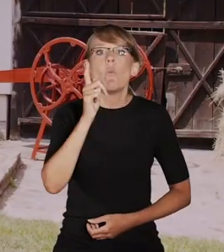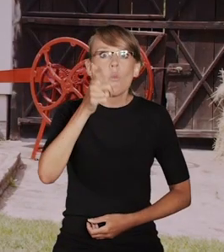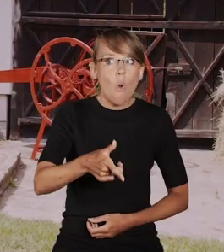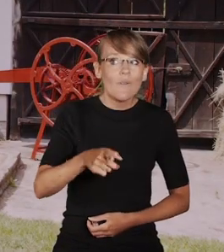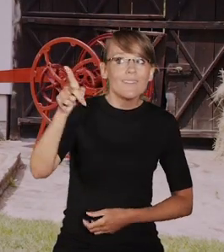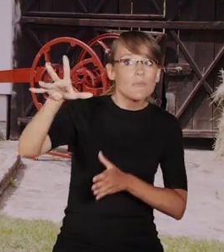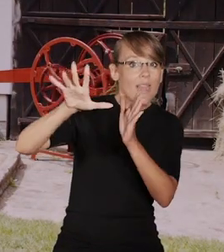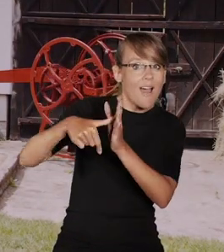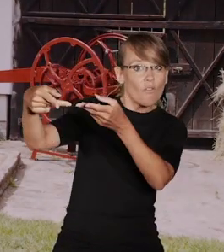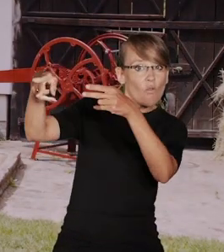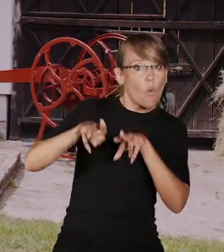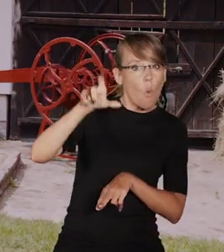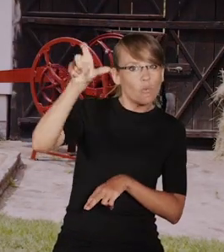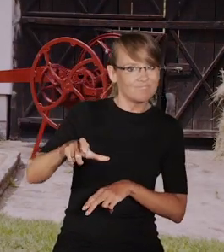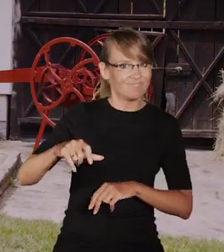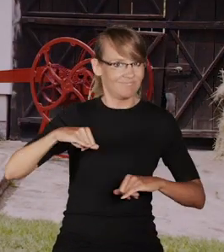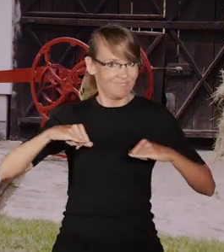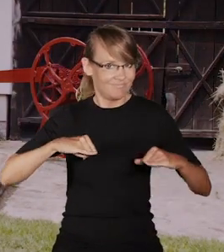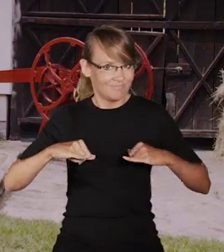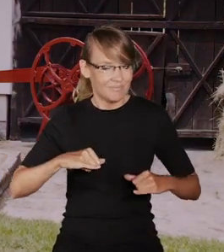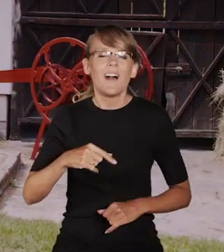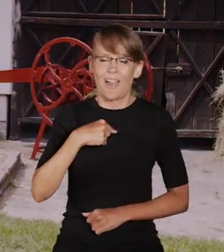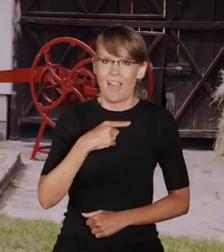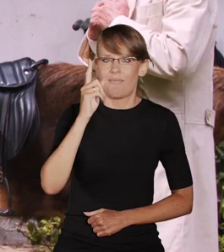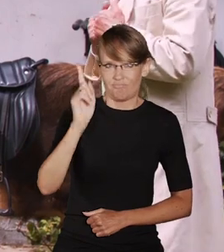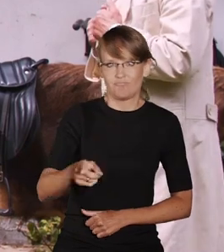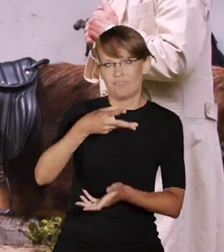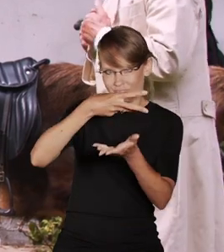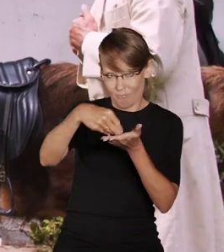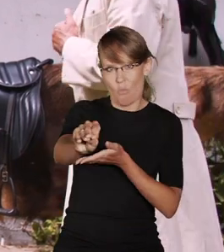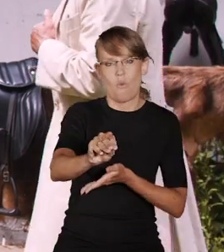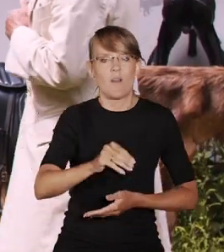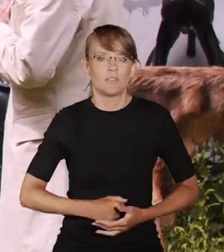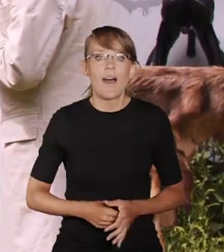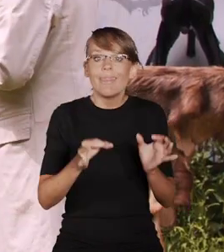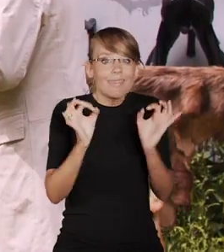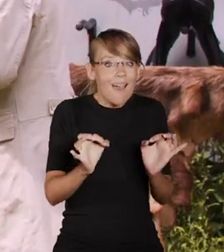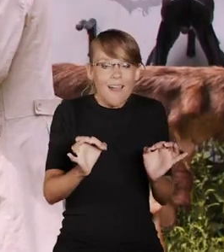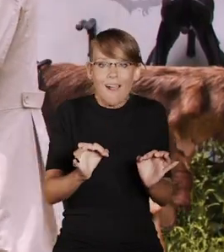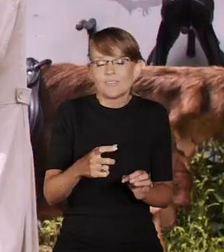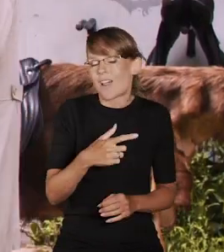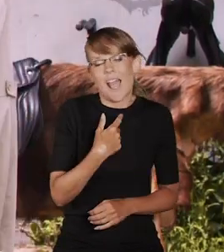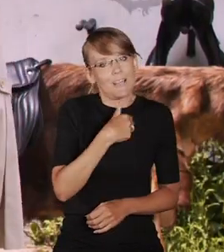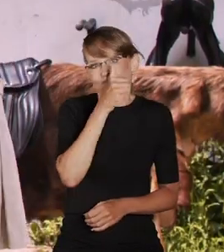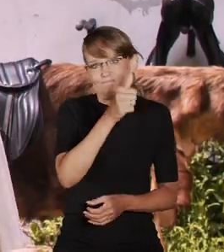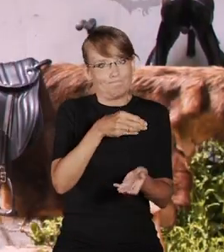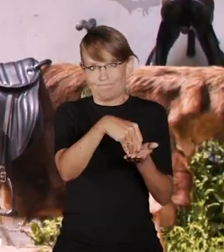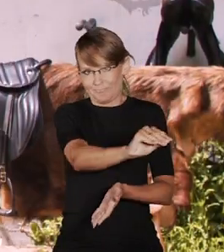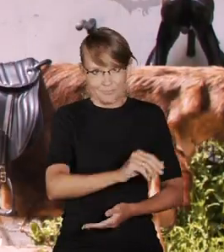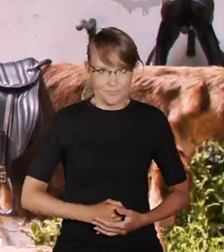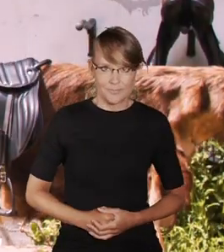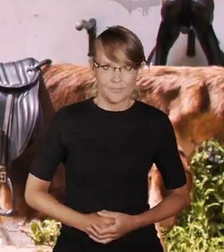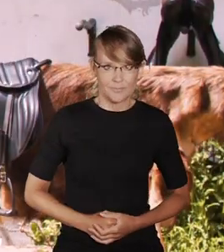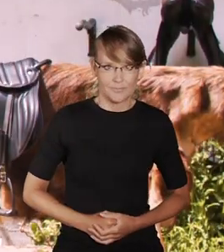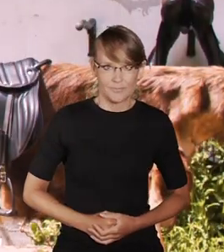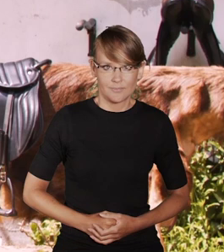mąż zaciągnął u pana dług, to go spłacę. Ale wybaczy pan łaskawie, dziś nie mam wolnej gotówki.